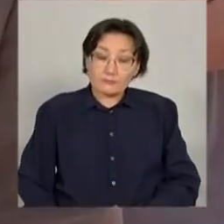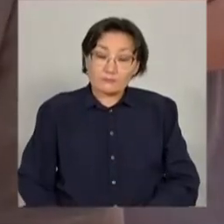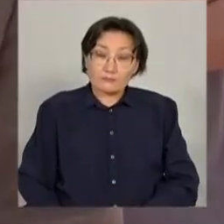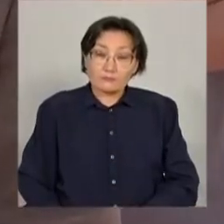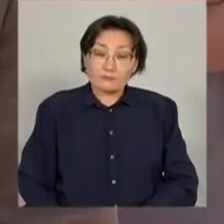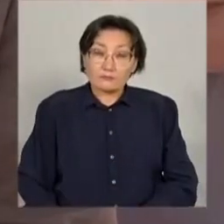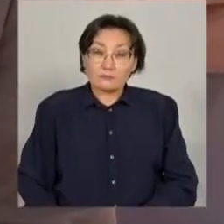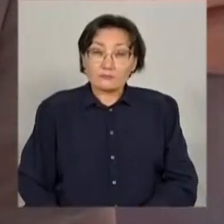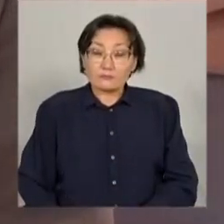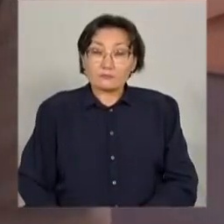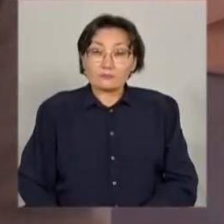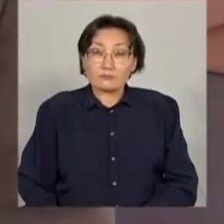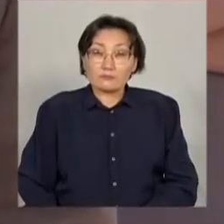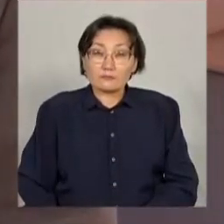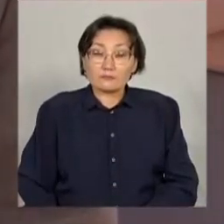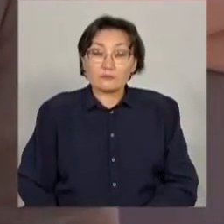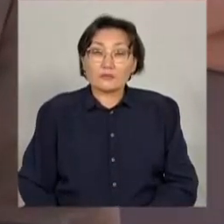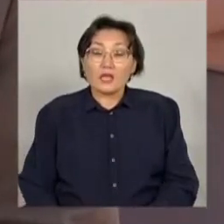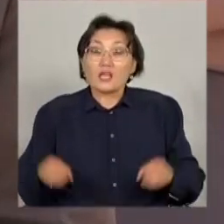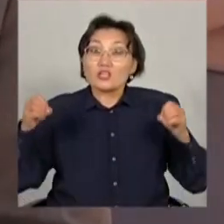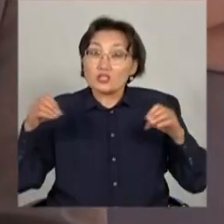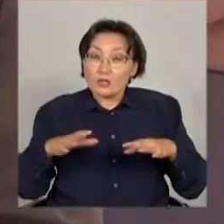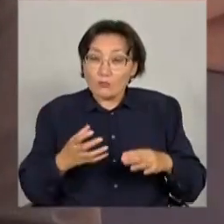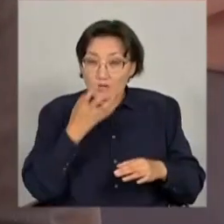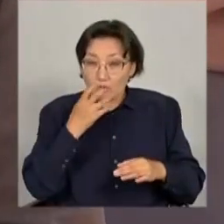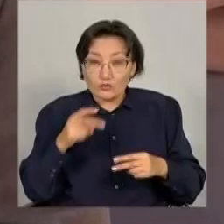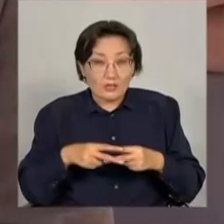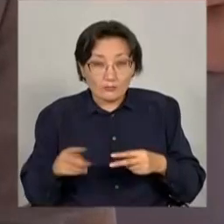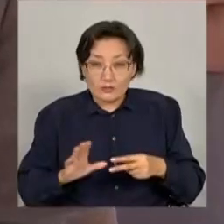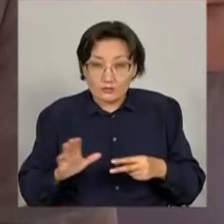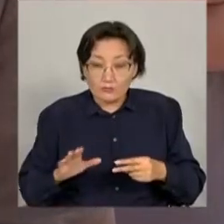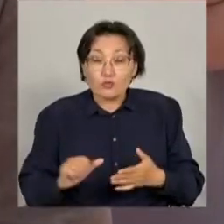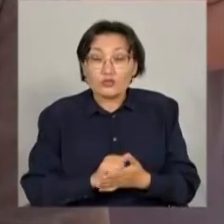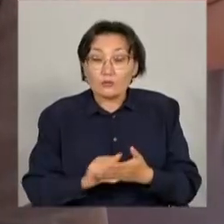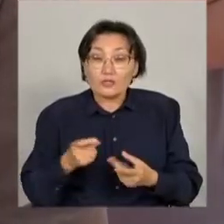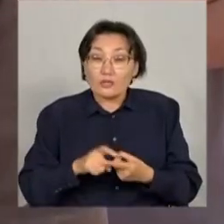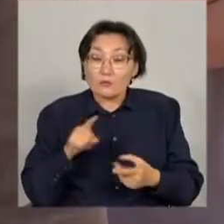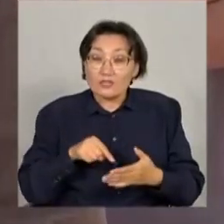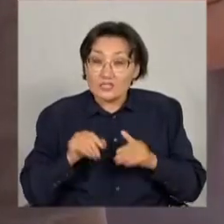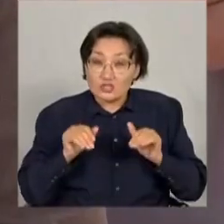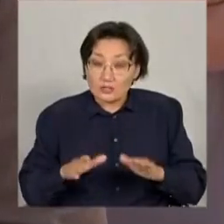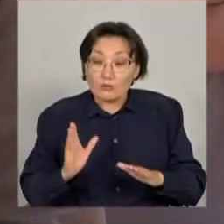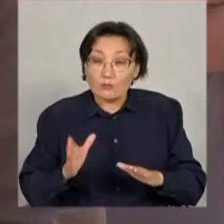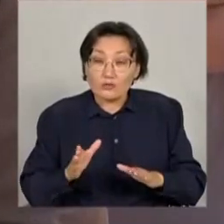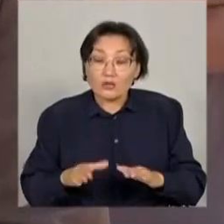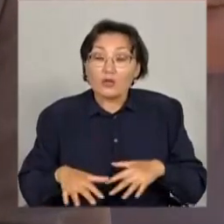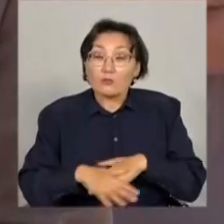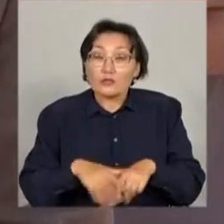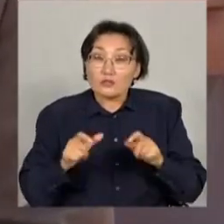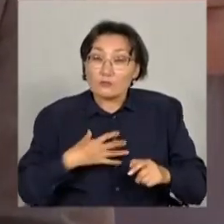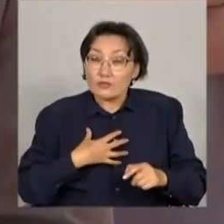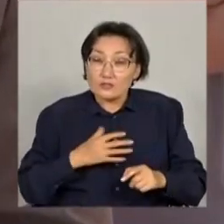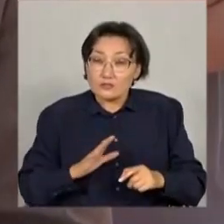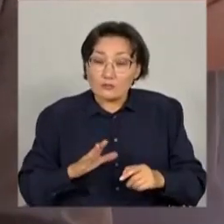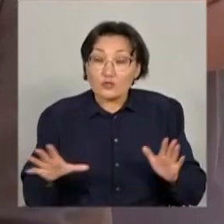линии электричества ни в коем случае не будет. Жарықта жылуда өшпейді. Біз енді құжаттар бойынша мәселені шешетін боламыз. Ал тұрғындар уайымдамаса